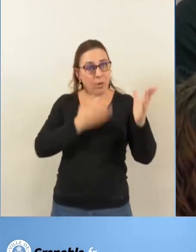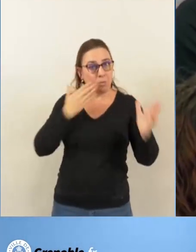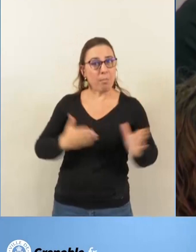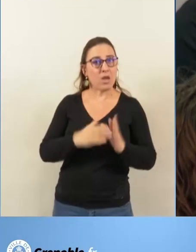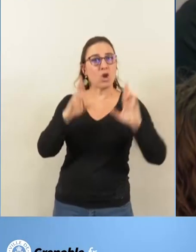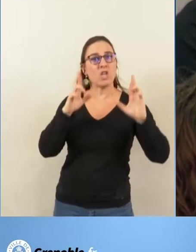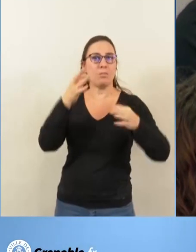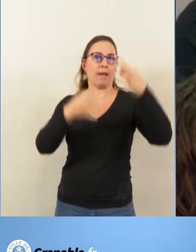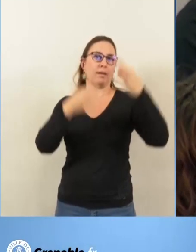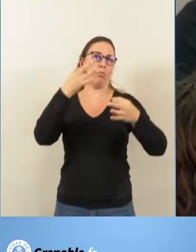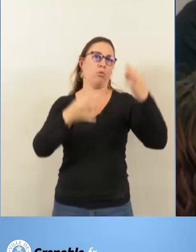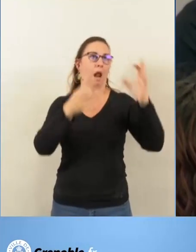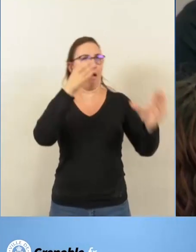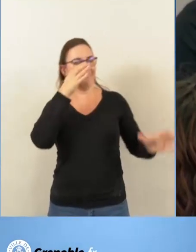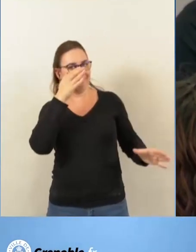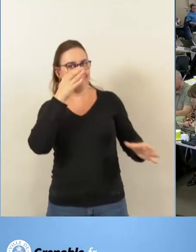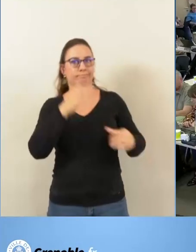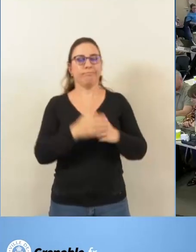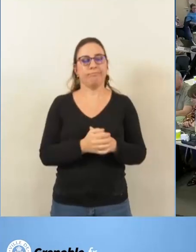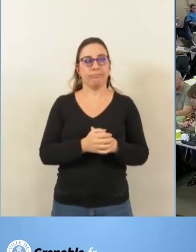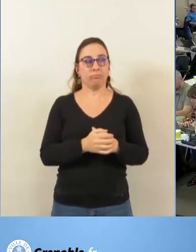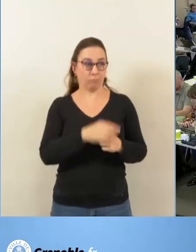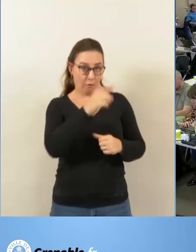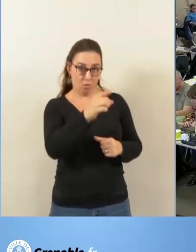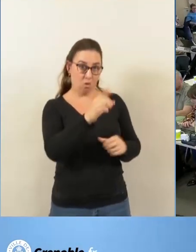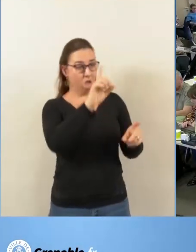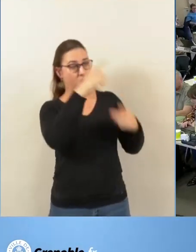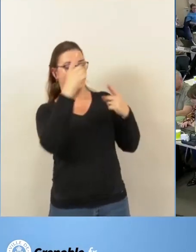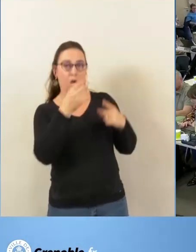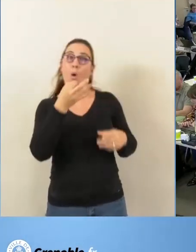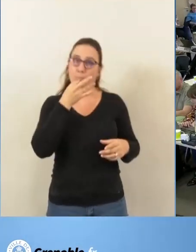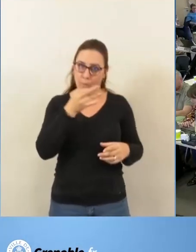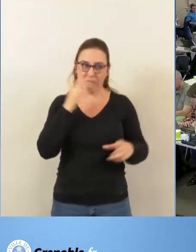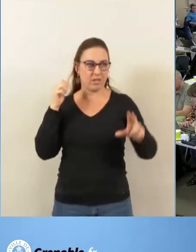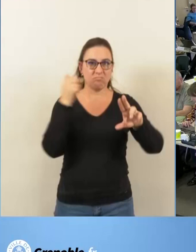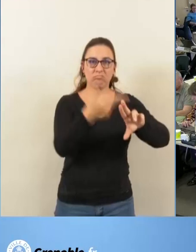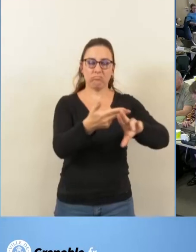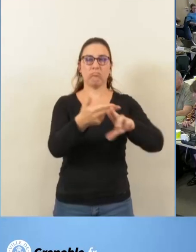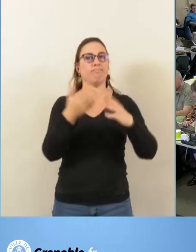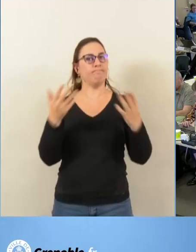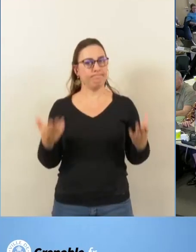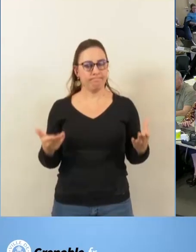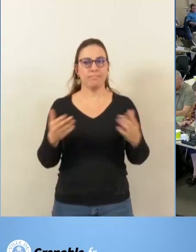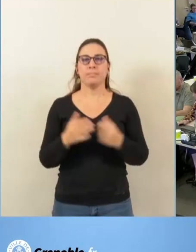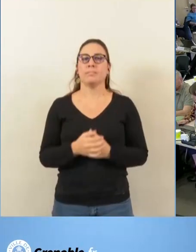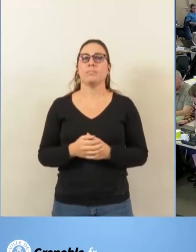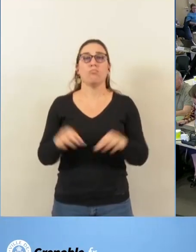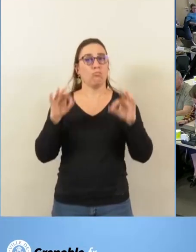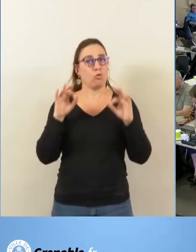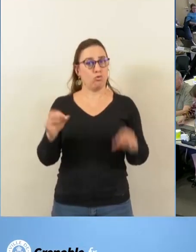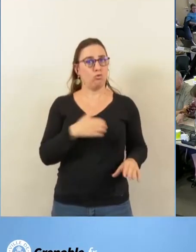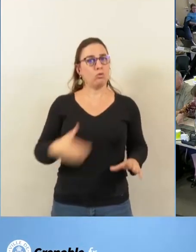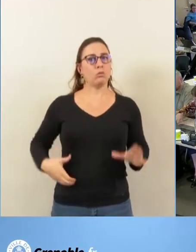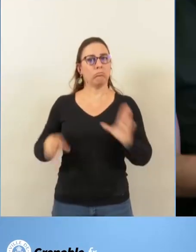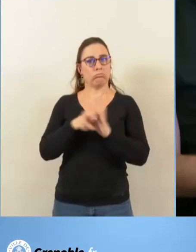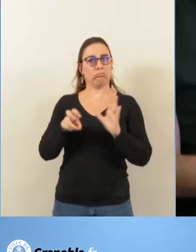du tribunal pour autant vous me donnez l'occasion de redire ici que effectivement la ville de Grenoble